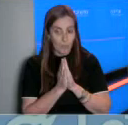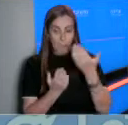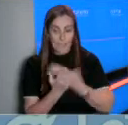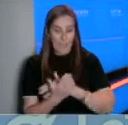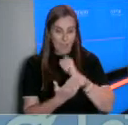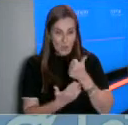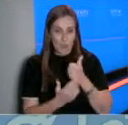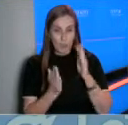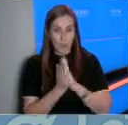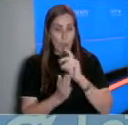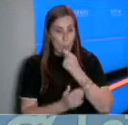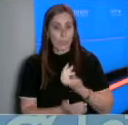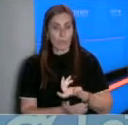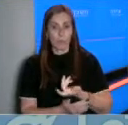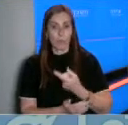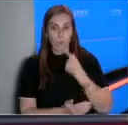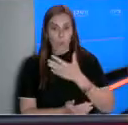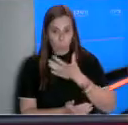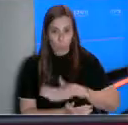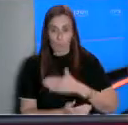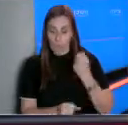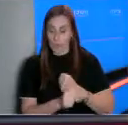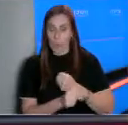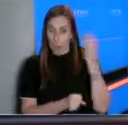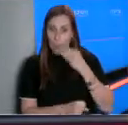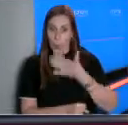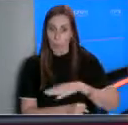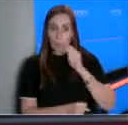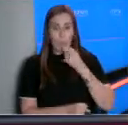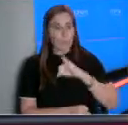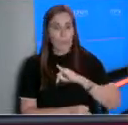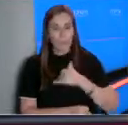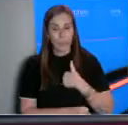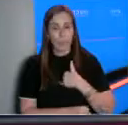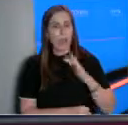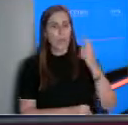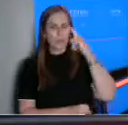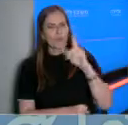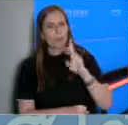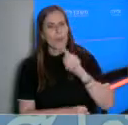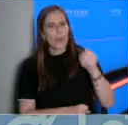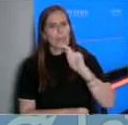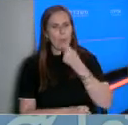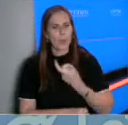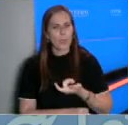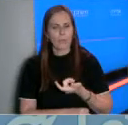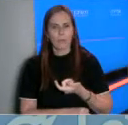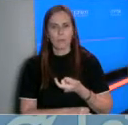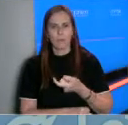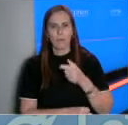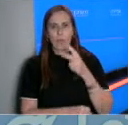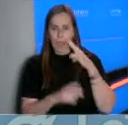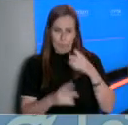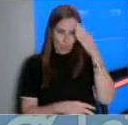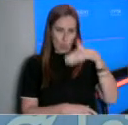בצו ראשון וכו', ביקשו מודיעין. אוקיי. אמרו, אנחנו רוצים, עשינו, למדנו, רוצים מודיעין, זה מעניין אותנו. למה הם חשבו שהם יכולים להגיע למודיעין? הרי